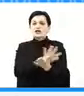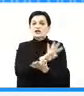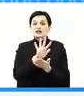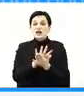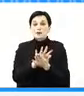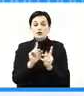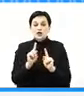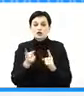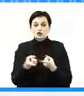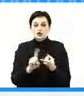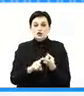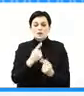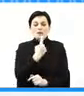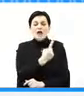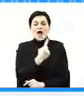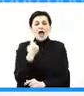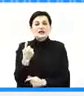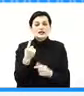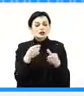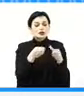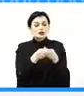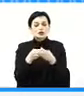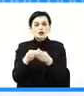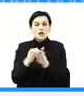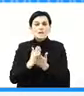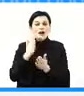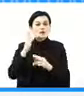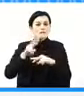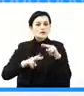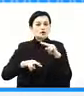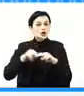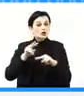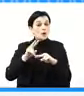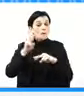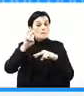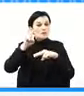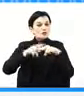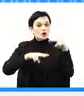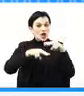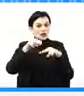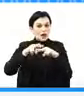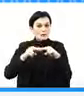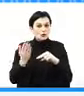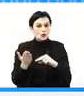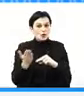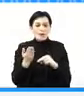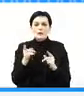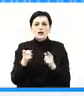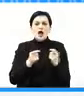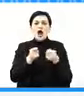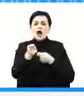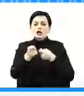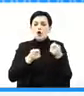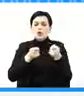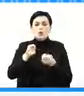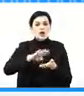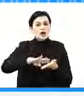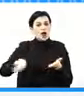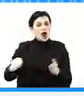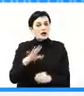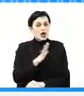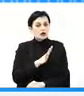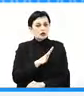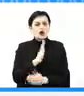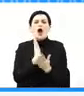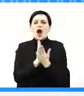რაც შეეხება, ერთ-ერთი შემადგენელი, რა თქმა უნდა, არის მშენებლობები, რომელიც რეგულაციების გარეშე იყო.